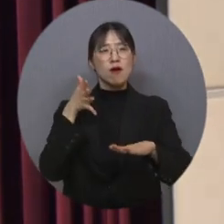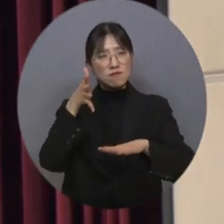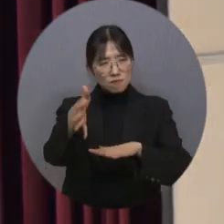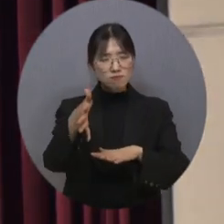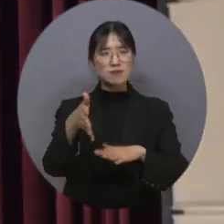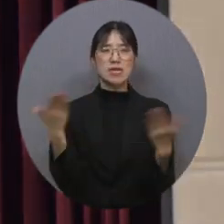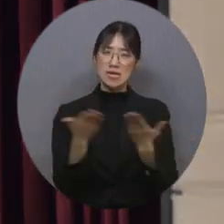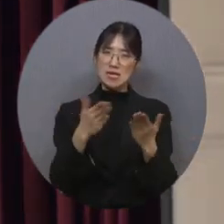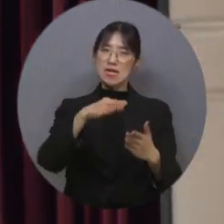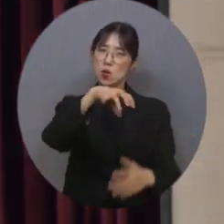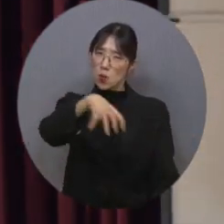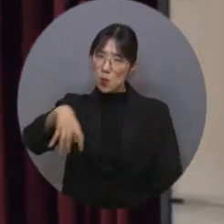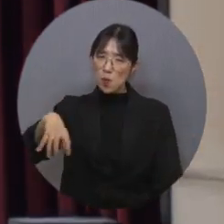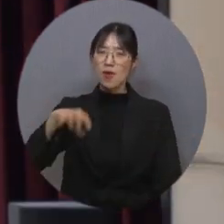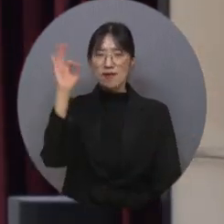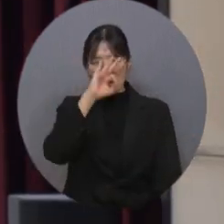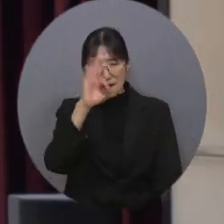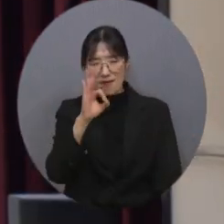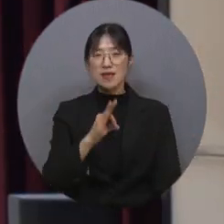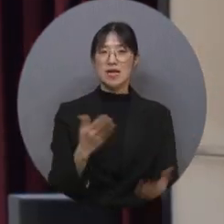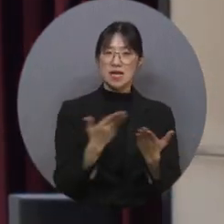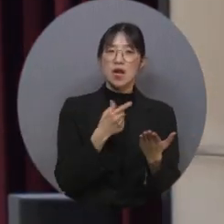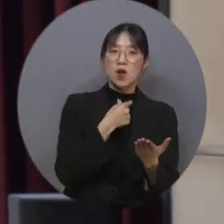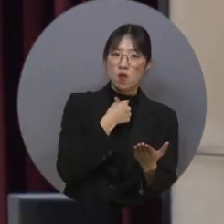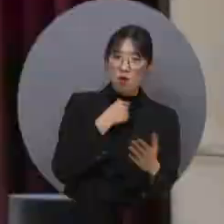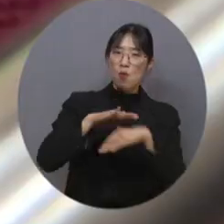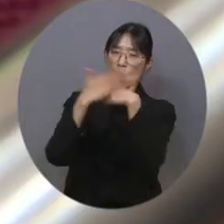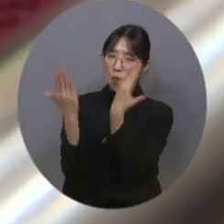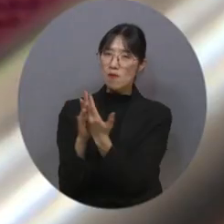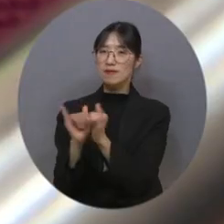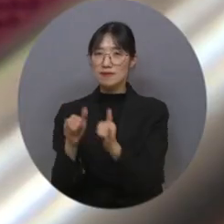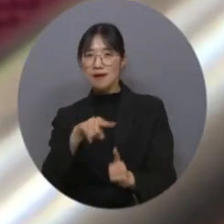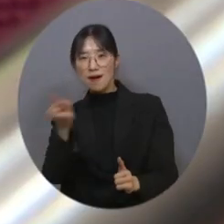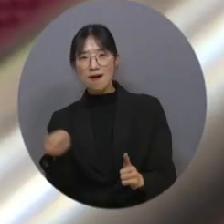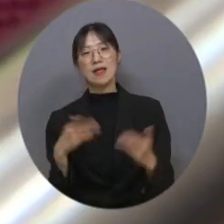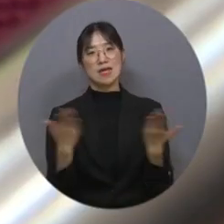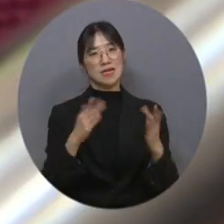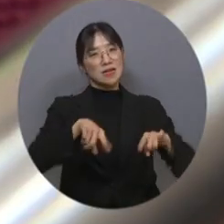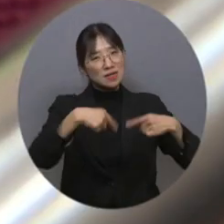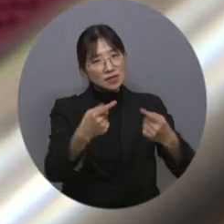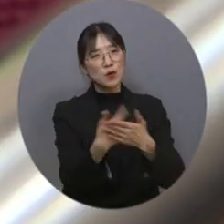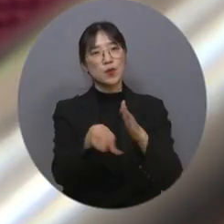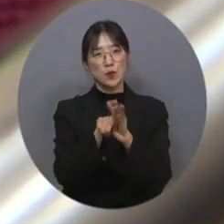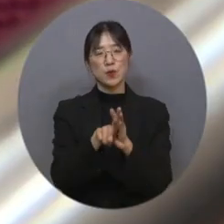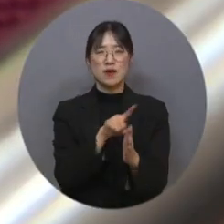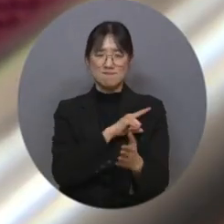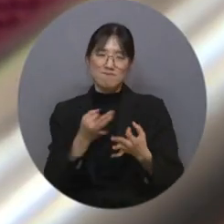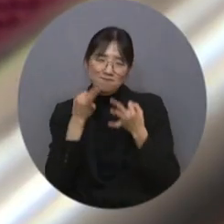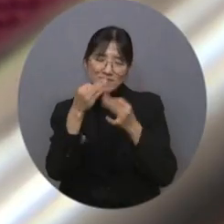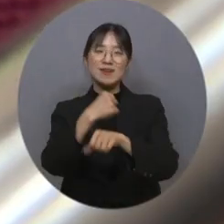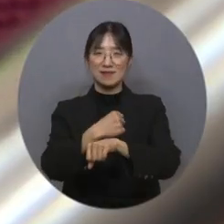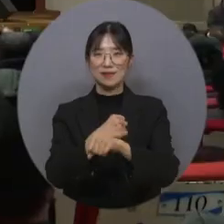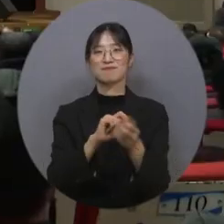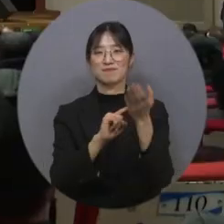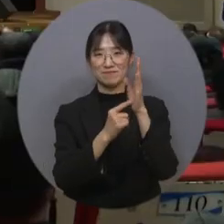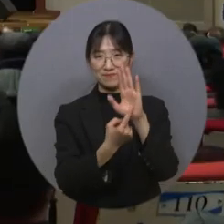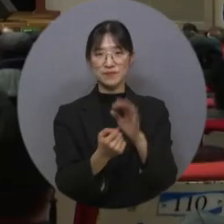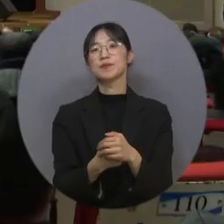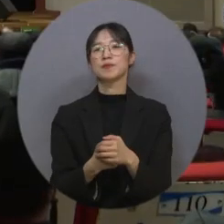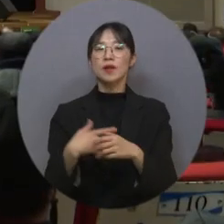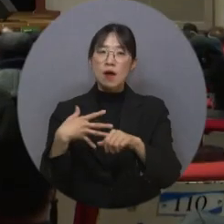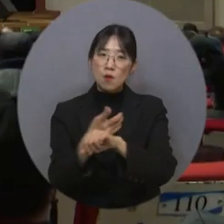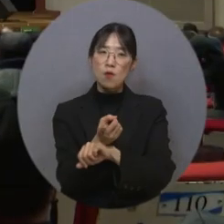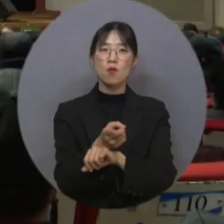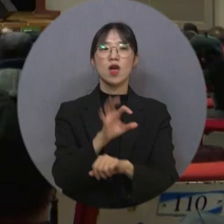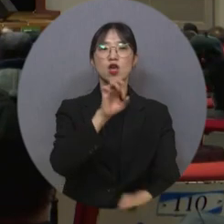일자리 개발에 힘써 일자리를 원하시는 모든 어르신들이 일하실 수 있도록 최선을 다하겠다고 말했습니다 이